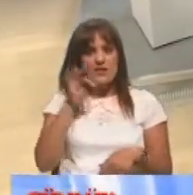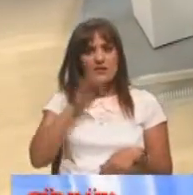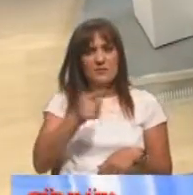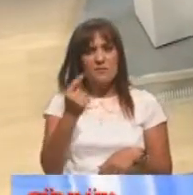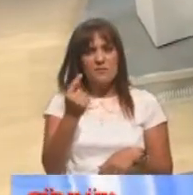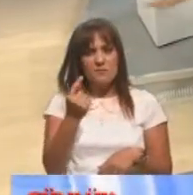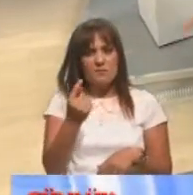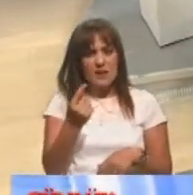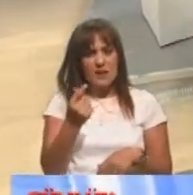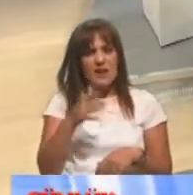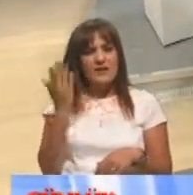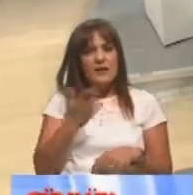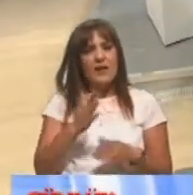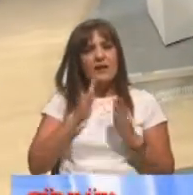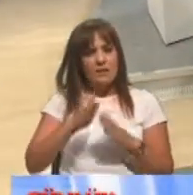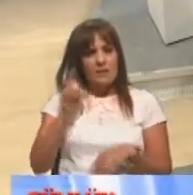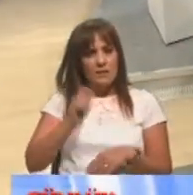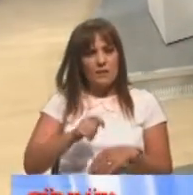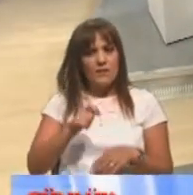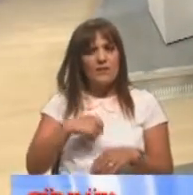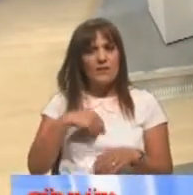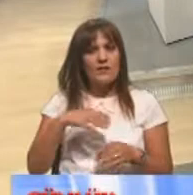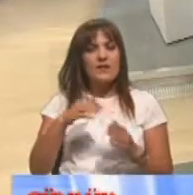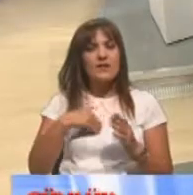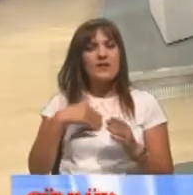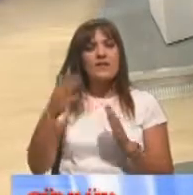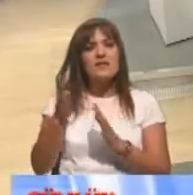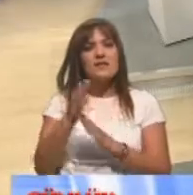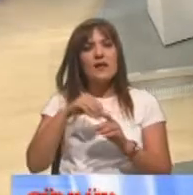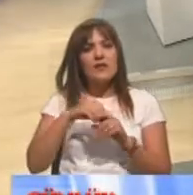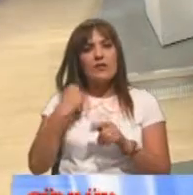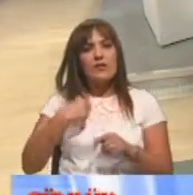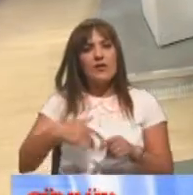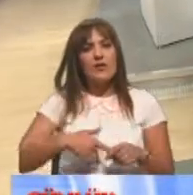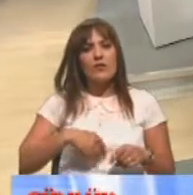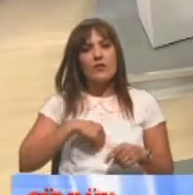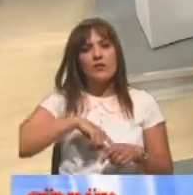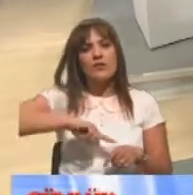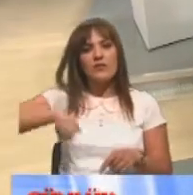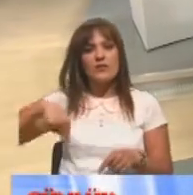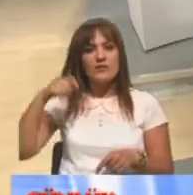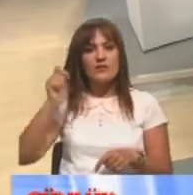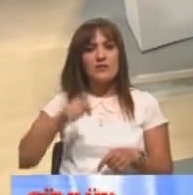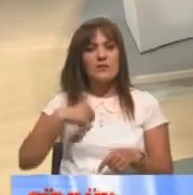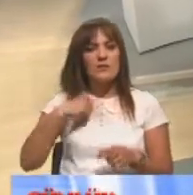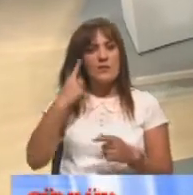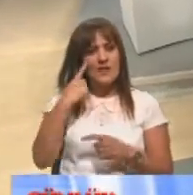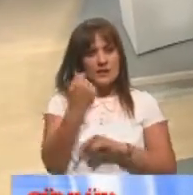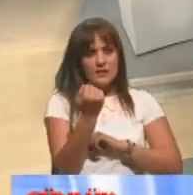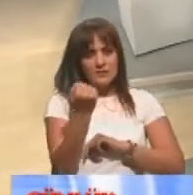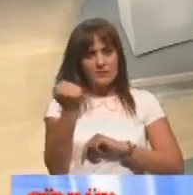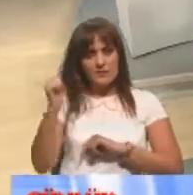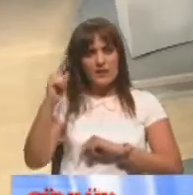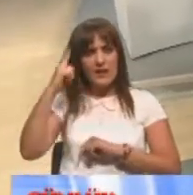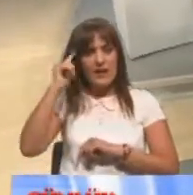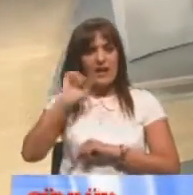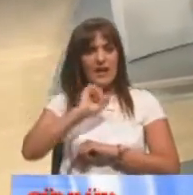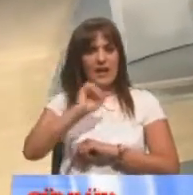Şimdi birazcık rotasyon yapalım. Sağ tarafa doğru twist yapalım. Göbek deliğinden dönerek başı iyice geriye doğru